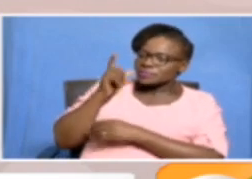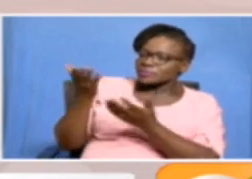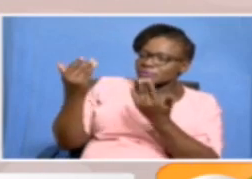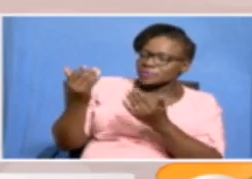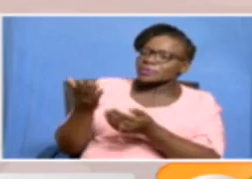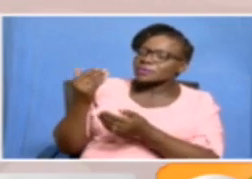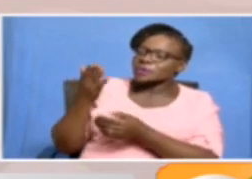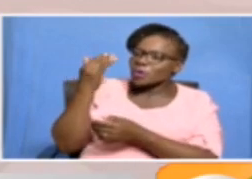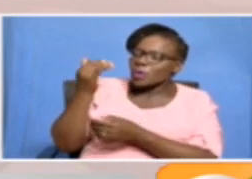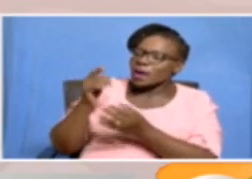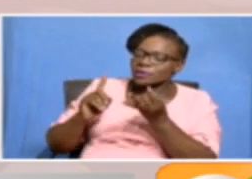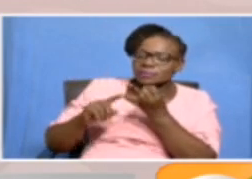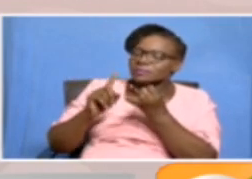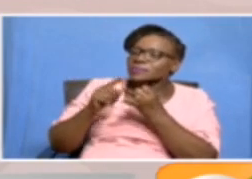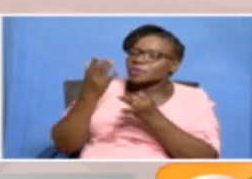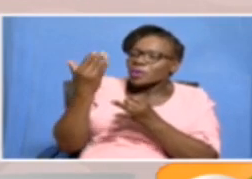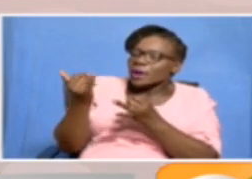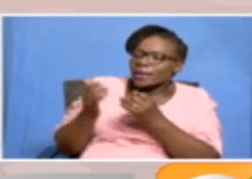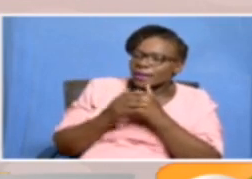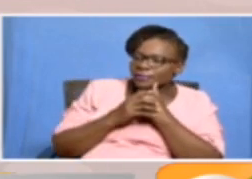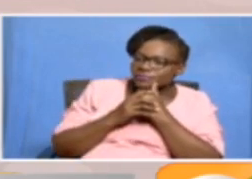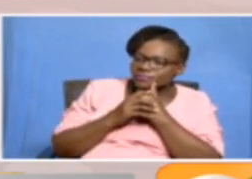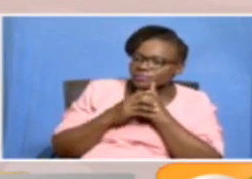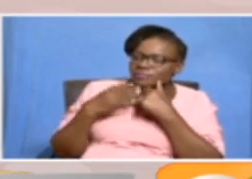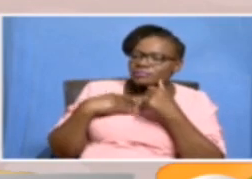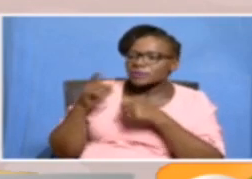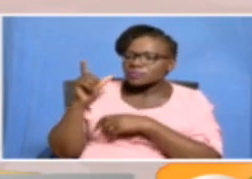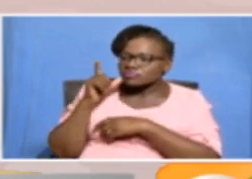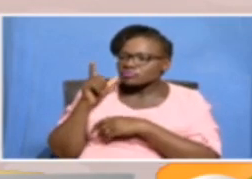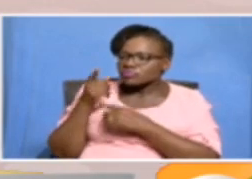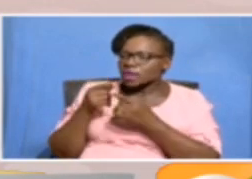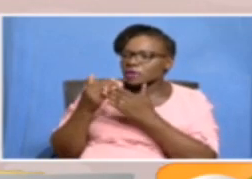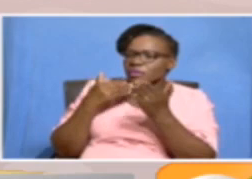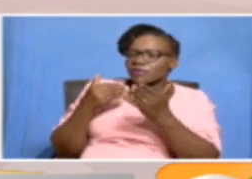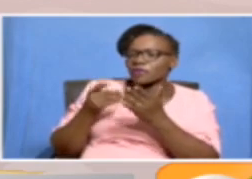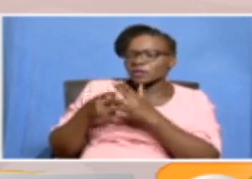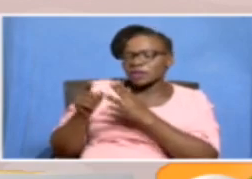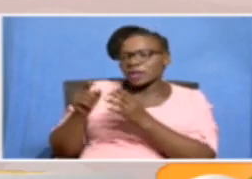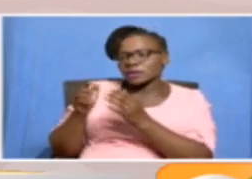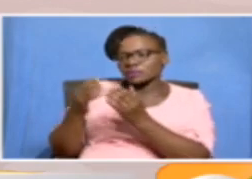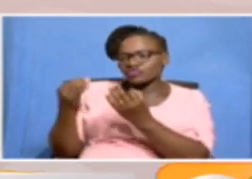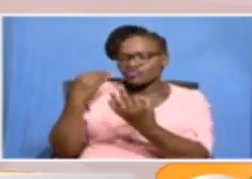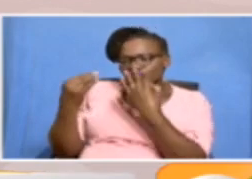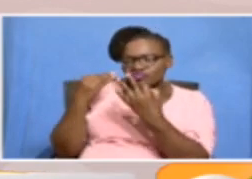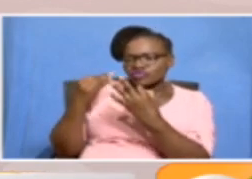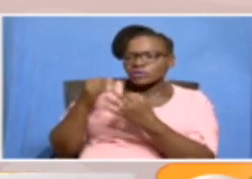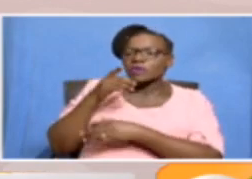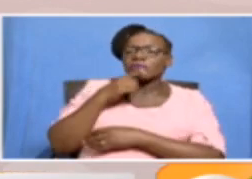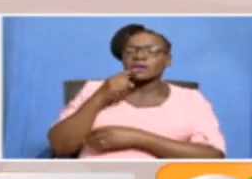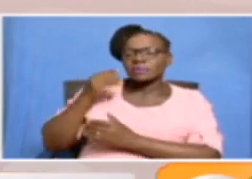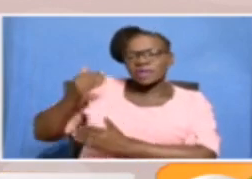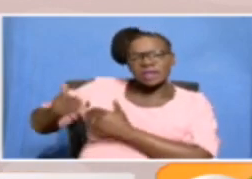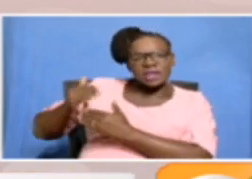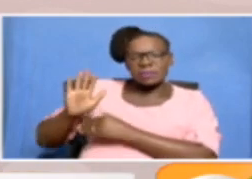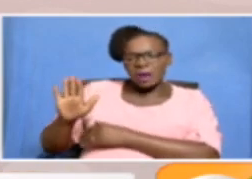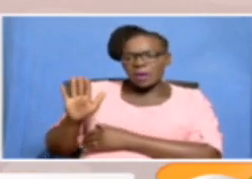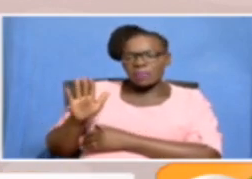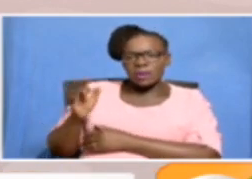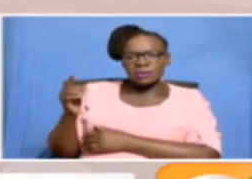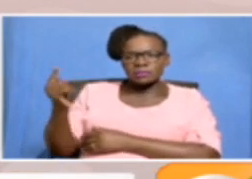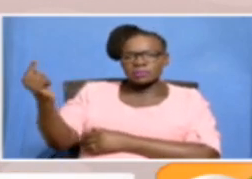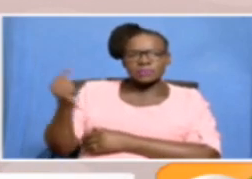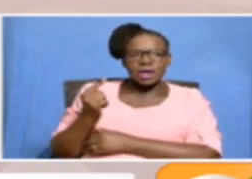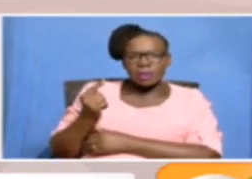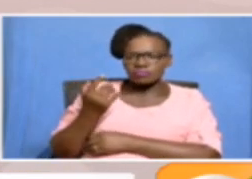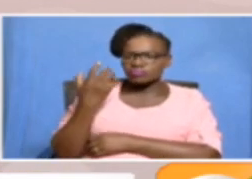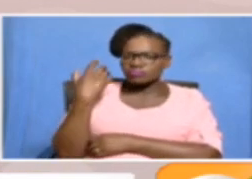nataka sasa kuanza kumsikiliza. Kabla babu hajasema neno lote, tukamsikia bwana mmoja jirani